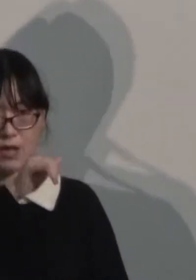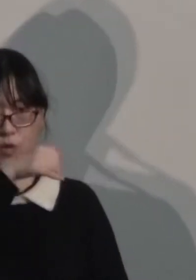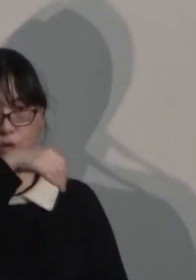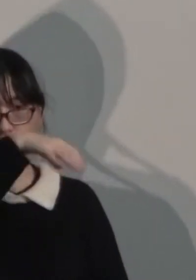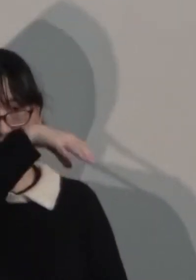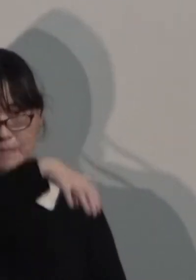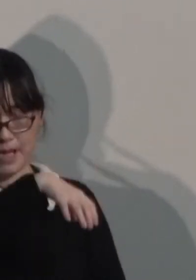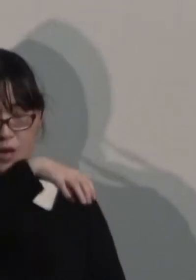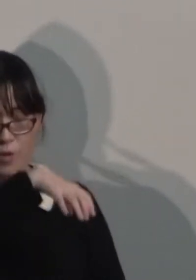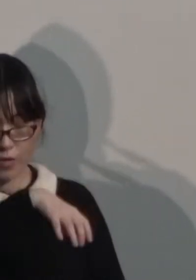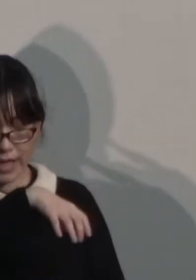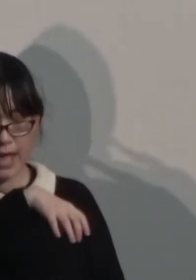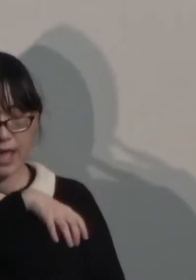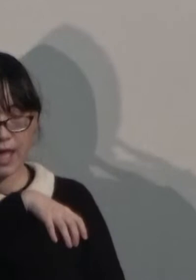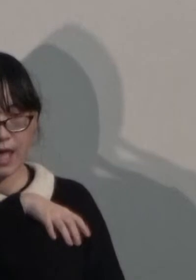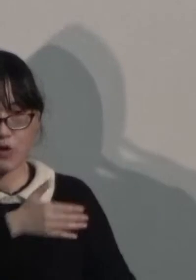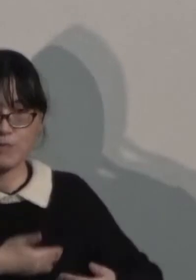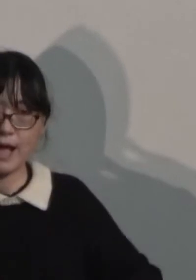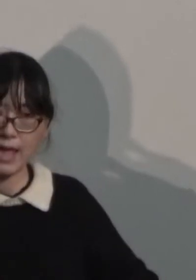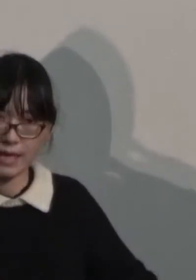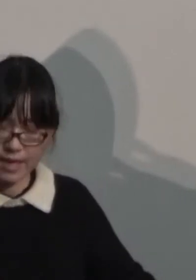生まれになり、